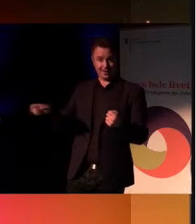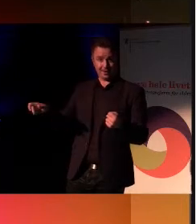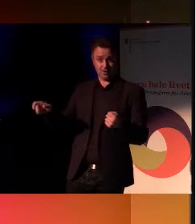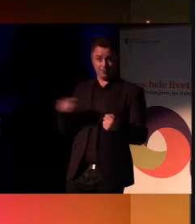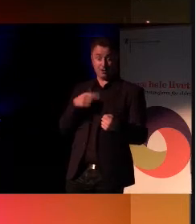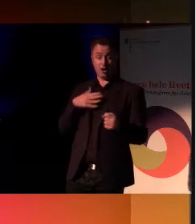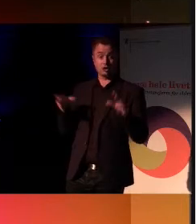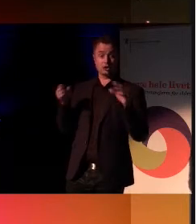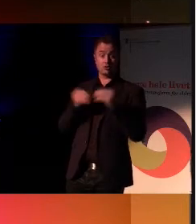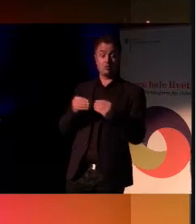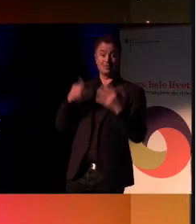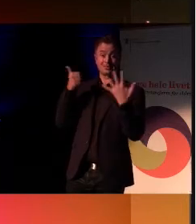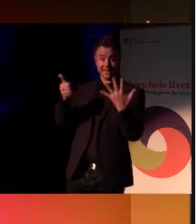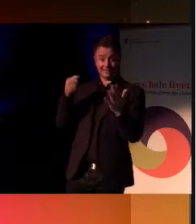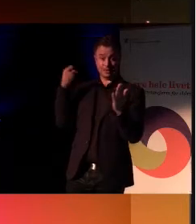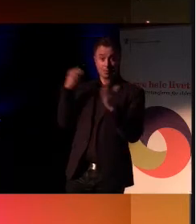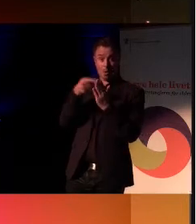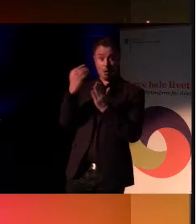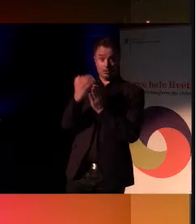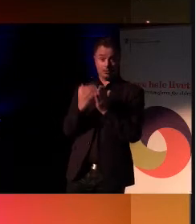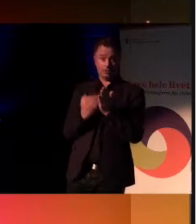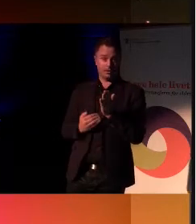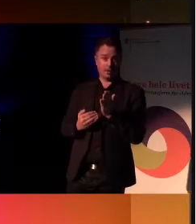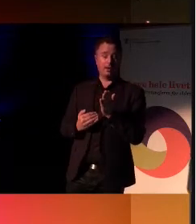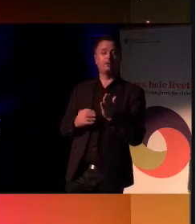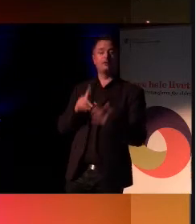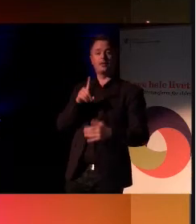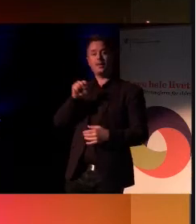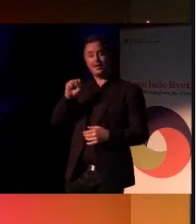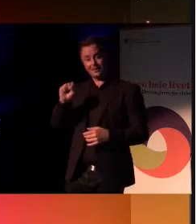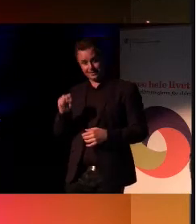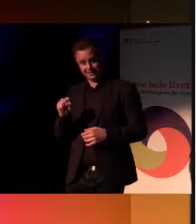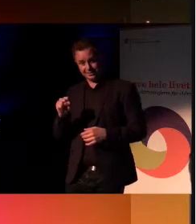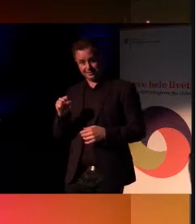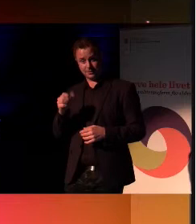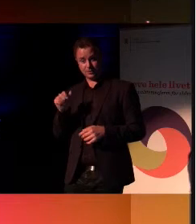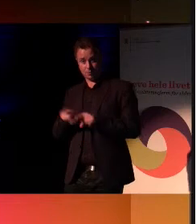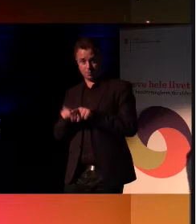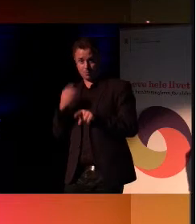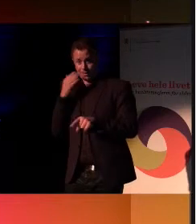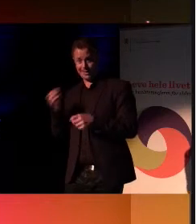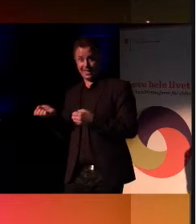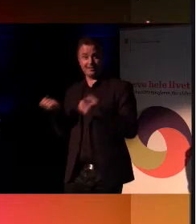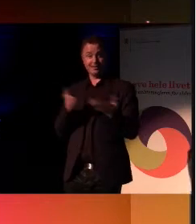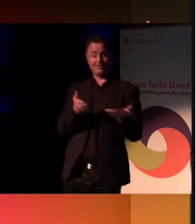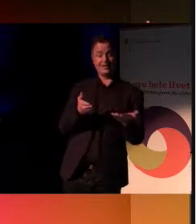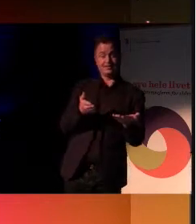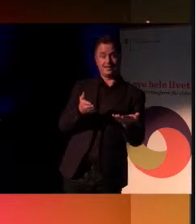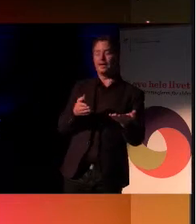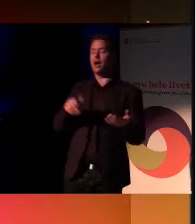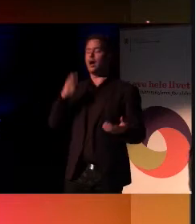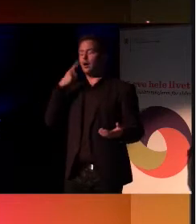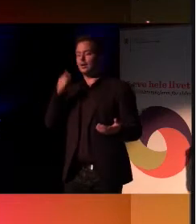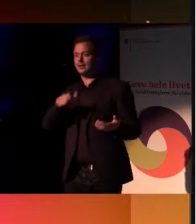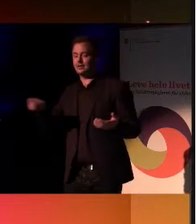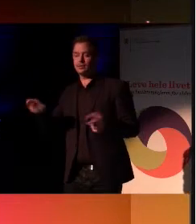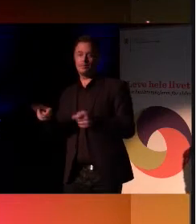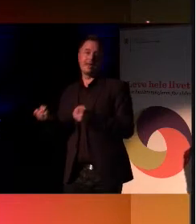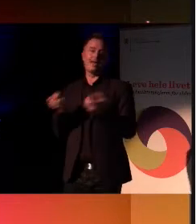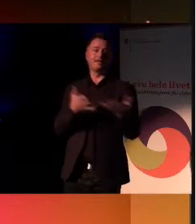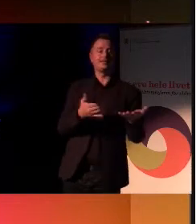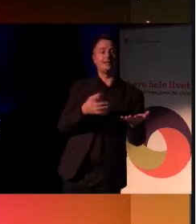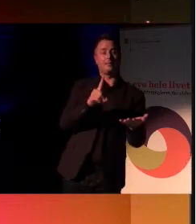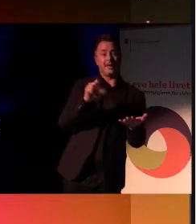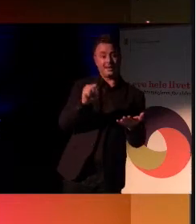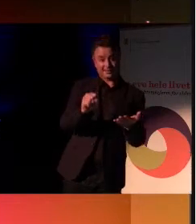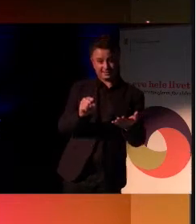ønsket å øke fokus på at det finnes et behandlingstilbud på DPS, sånn at pasienter ble henvist til DPS. Vi ønsket å utvikle samarbeidet med kommunehelsetjenesten, sånn at